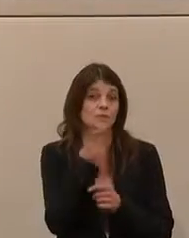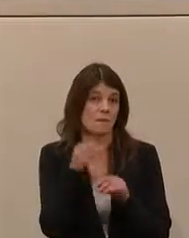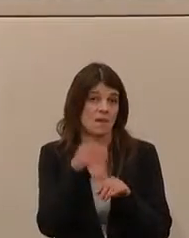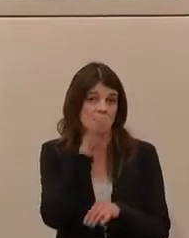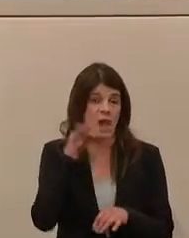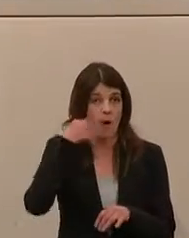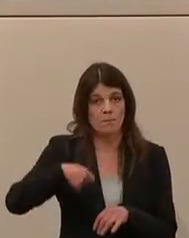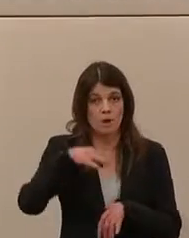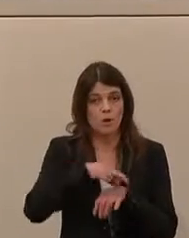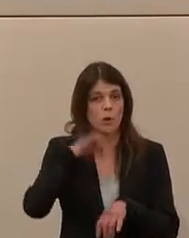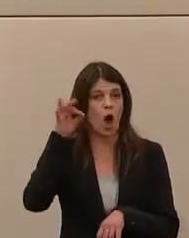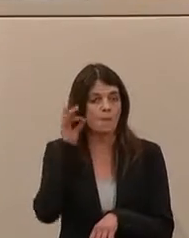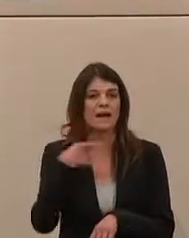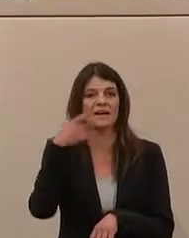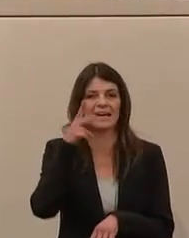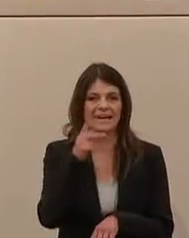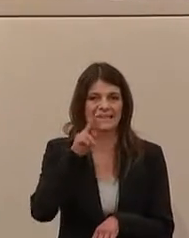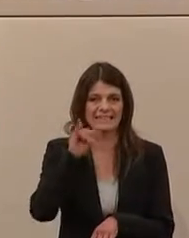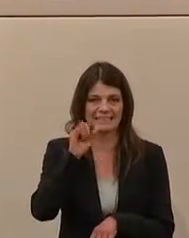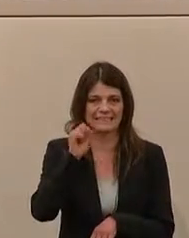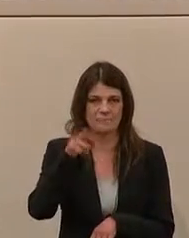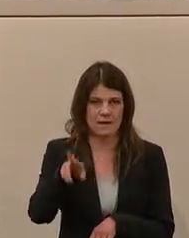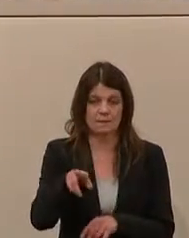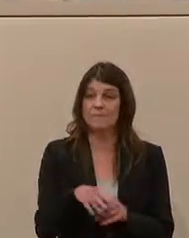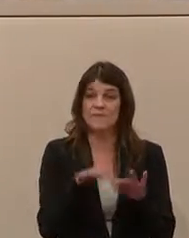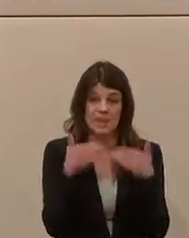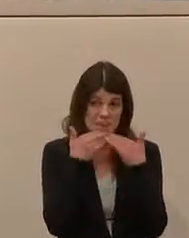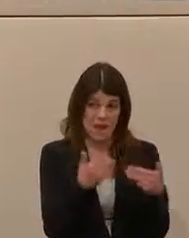auch der Bereich Integration nicht, betont Roman Haider, Außenpolitiksprecher der FPÖ.